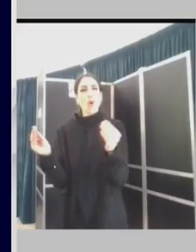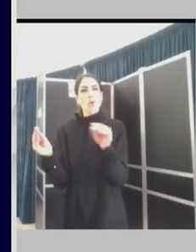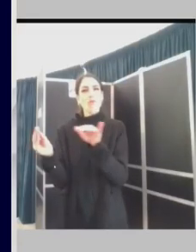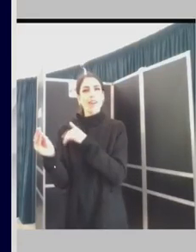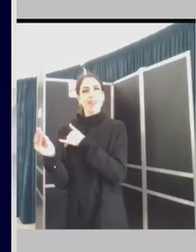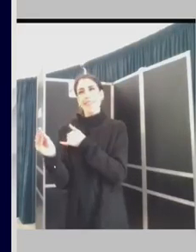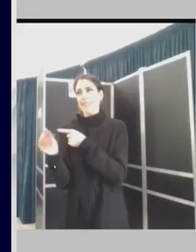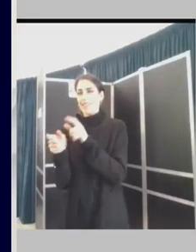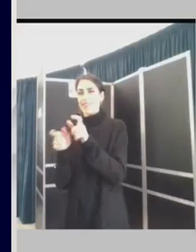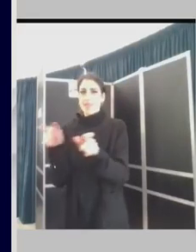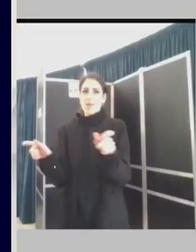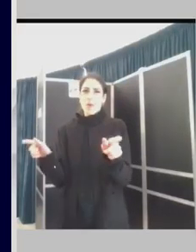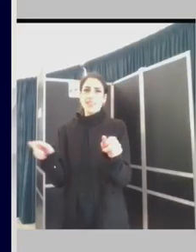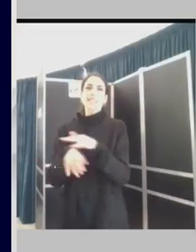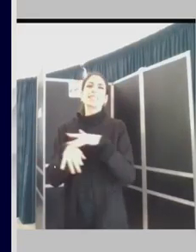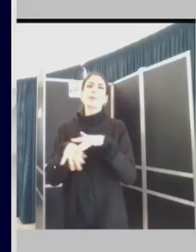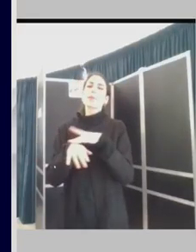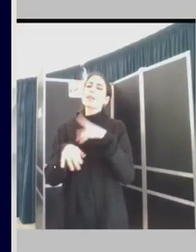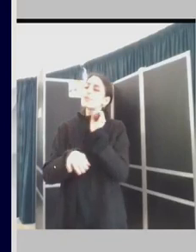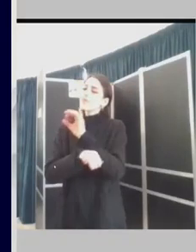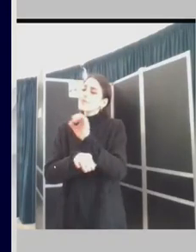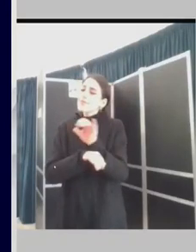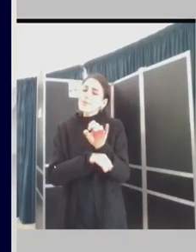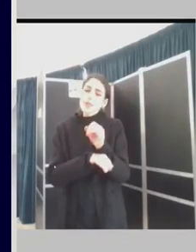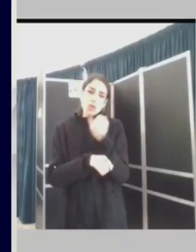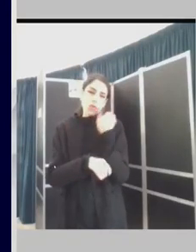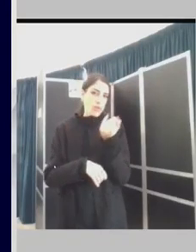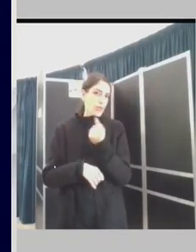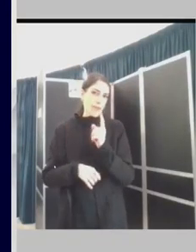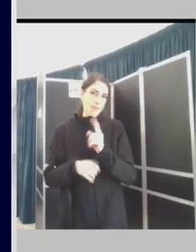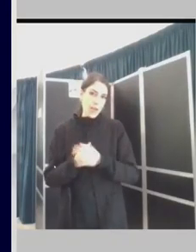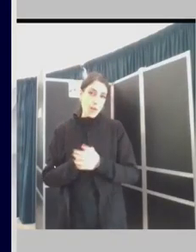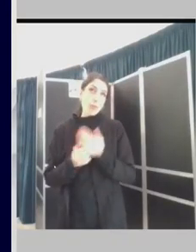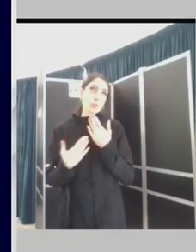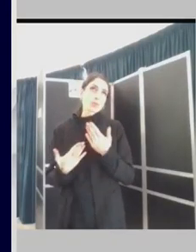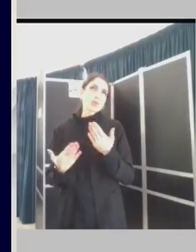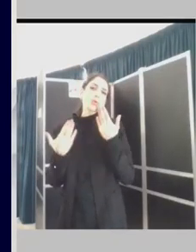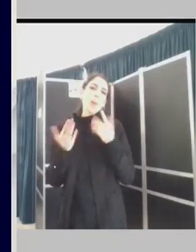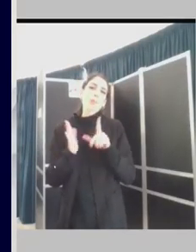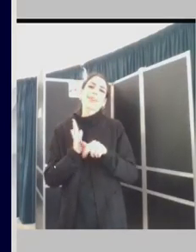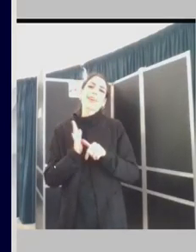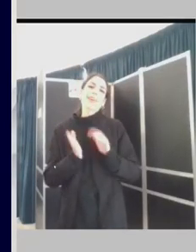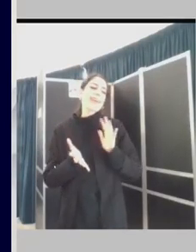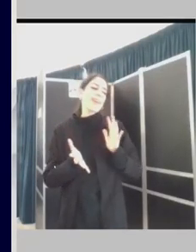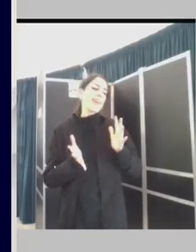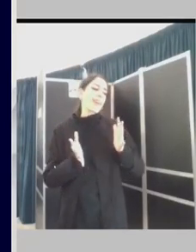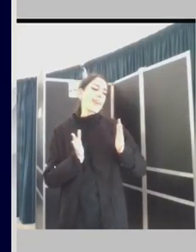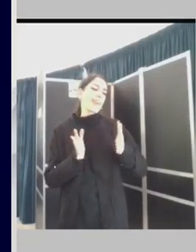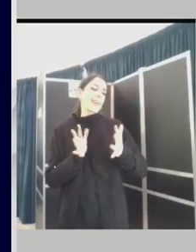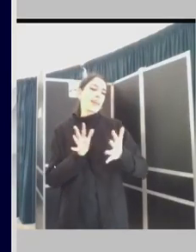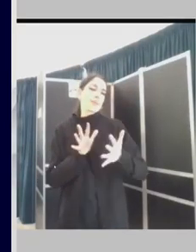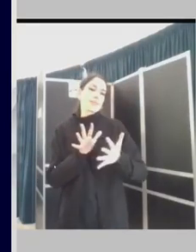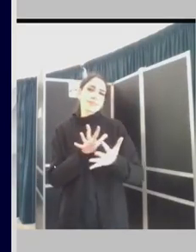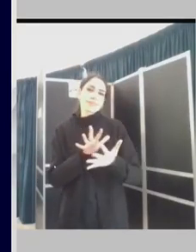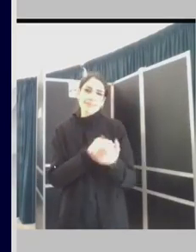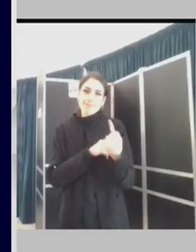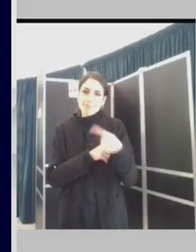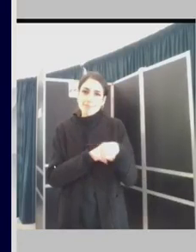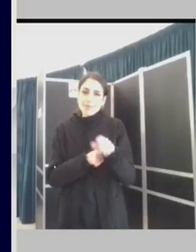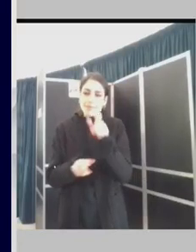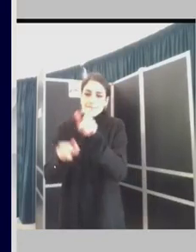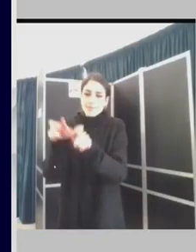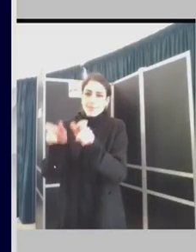perché purtroppo il tempo è cambiato, i tempi sono cambiati, hanno tutti quanti il telefono in mano appena